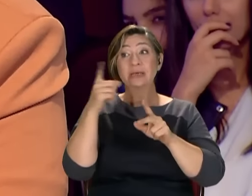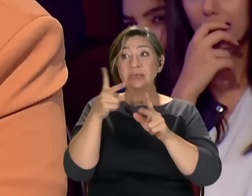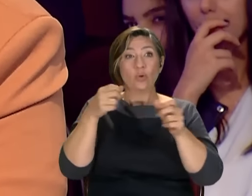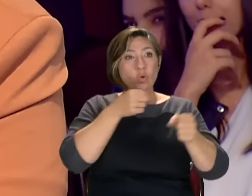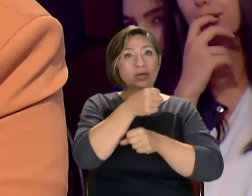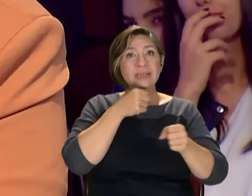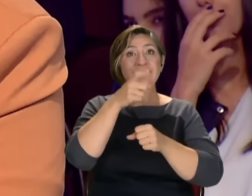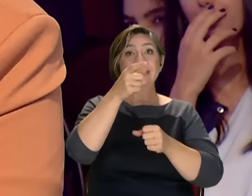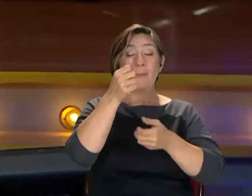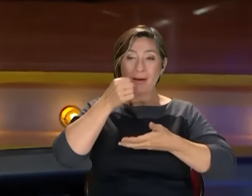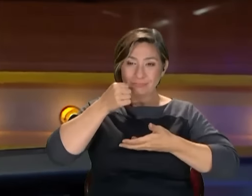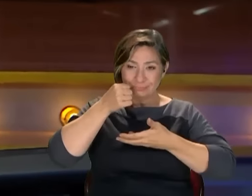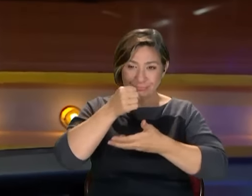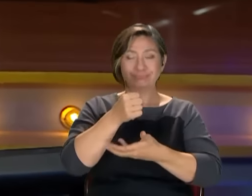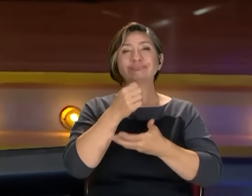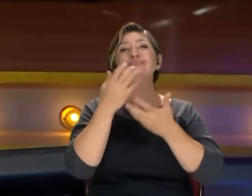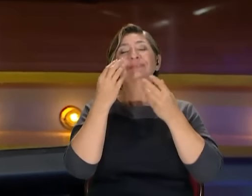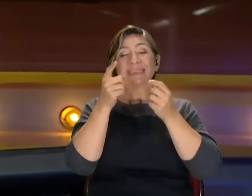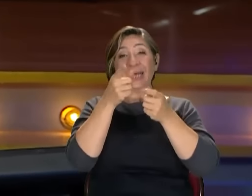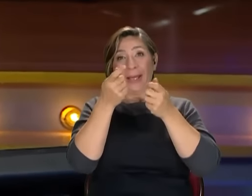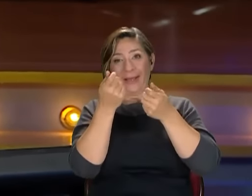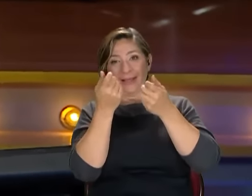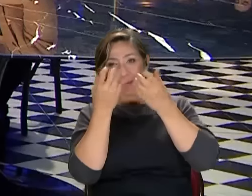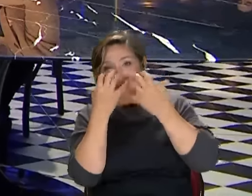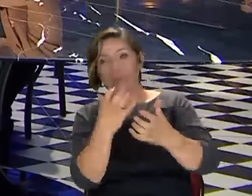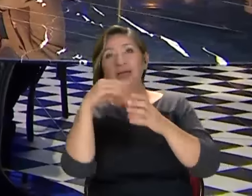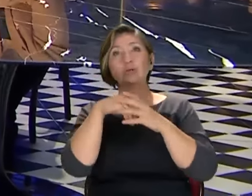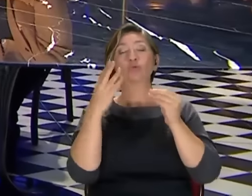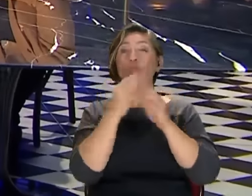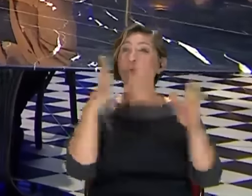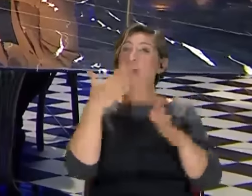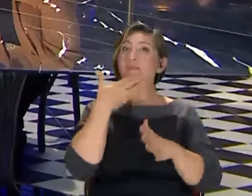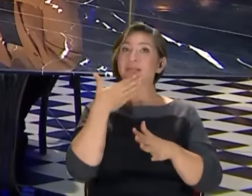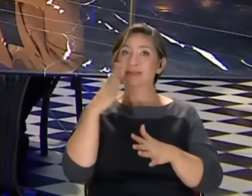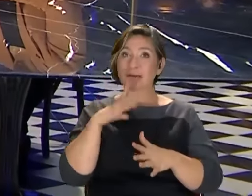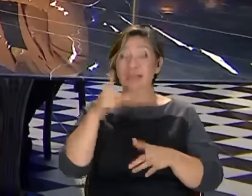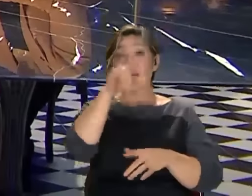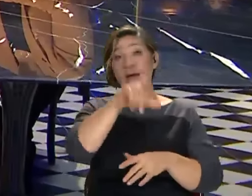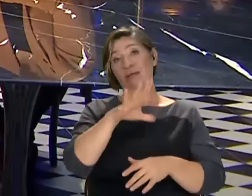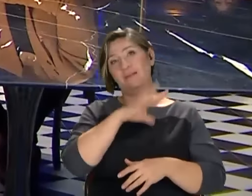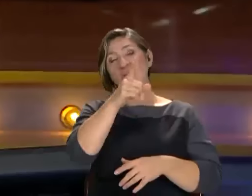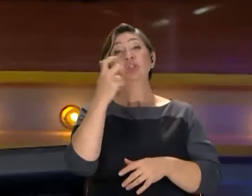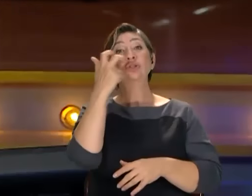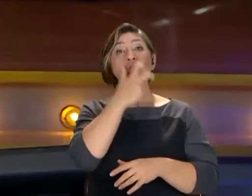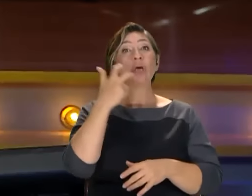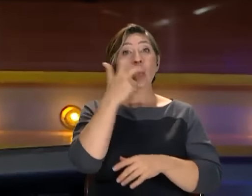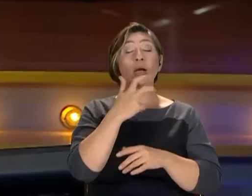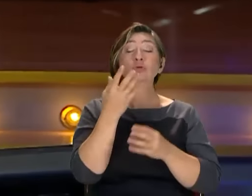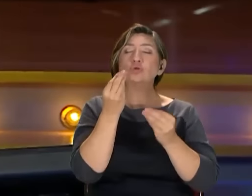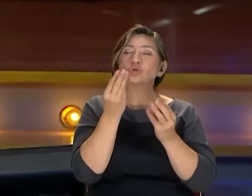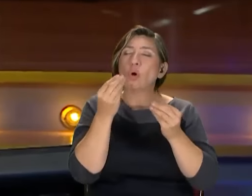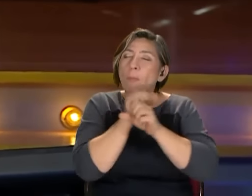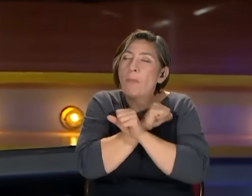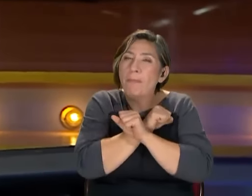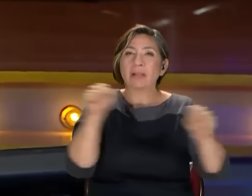Size yatırım yapmakta büyük bir akıllılık göstermişler. Evet. Hakikaten siz bunu hak ediyorsunuz, şarkı çünkü